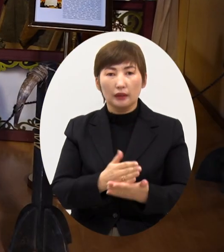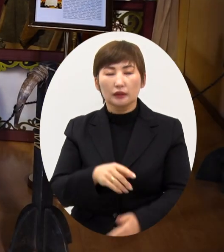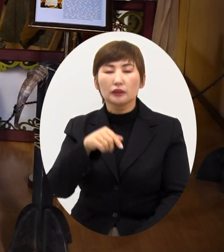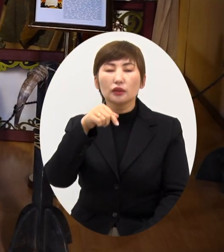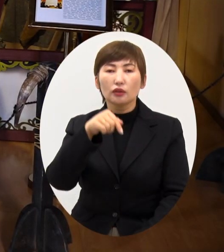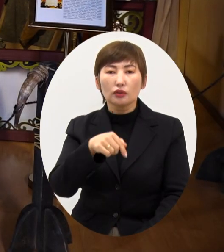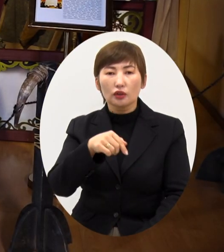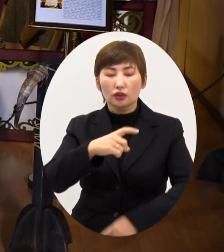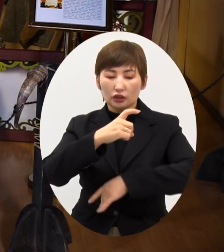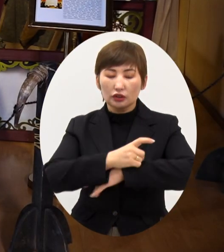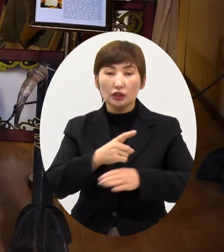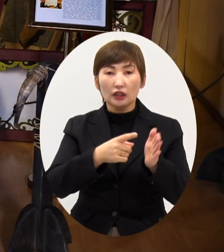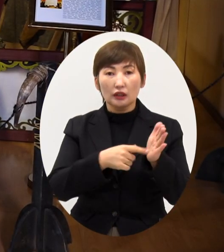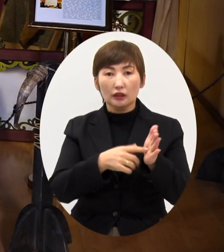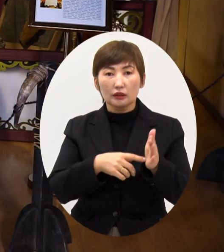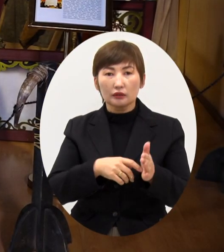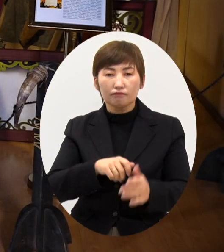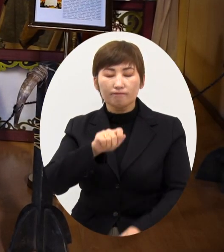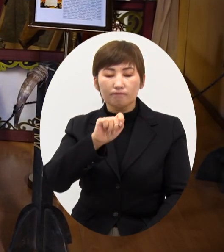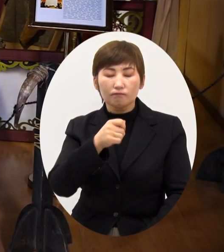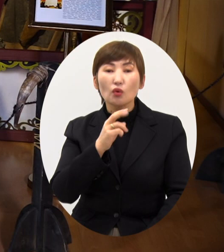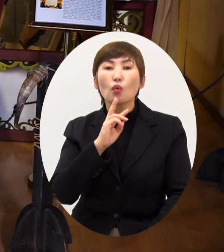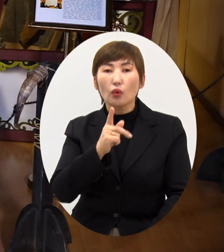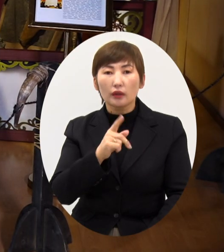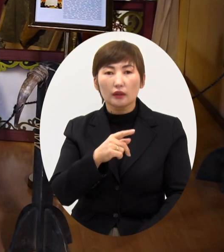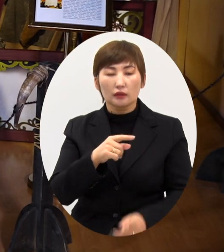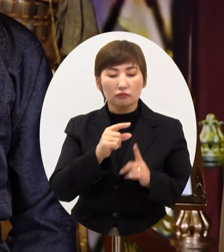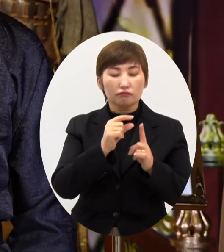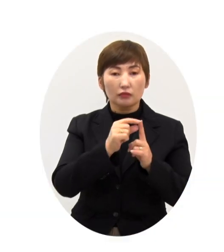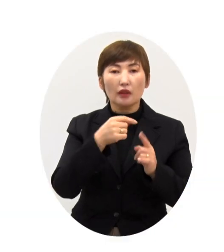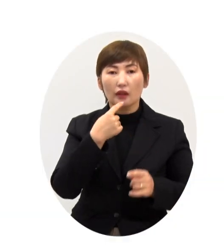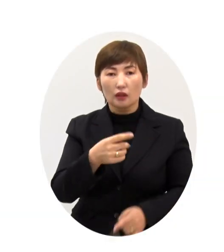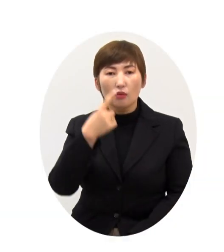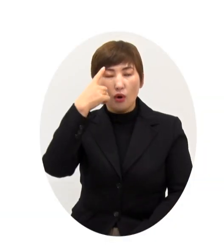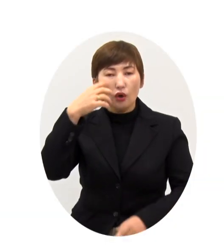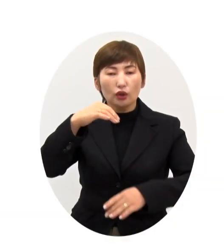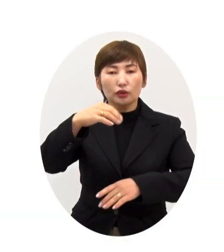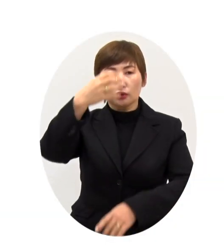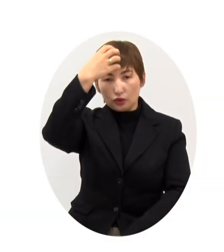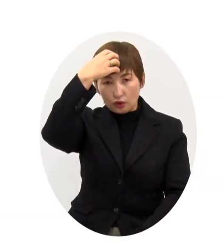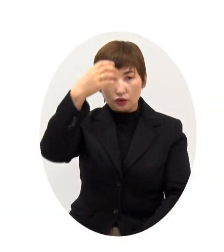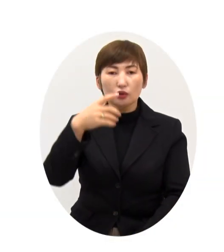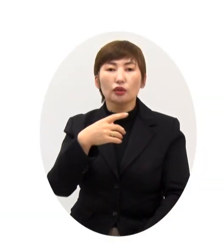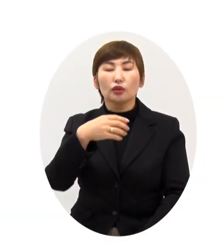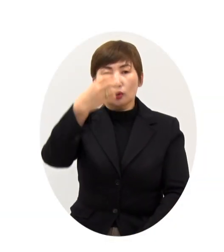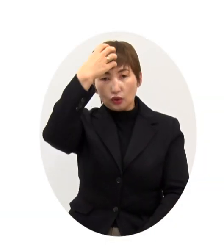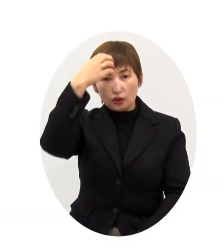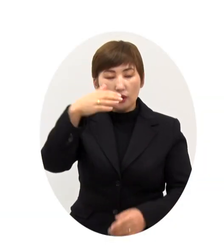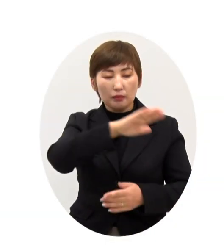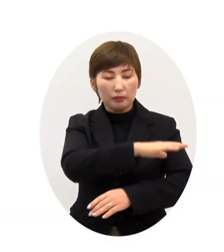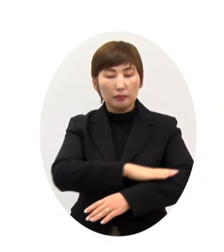За, өнөөдрийнхөө хичээлд хэрэглэх түлхүүр үгсийг багш нь хэлж өгье. За, Монгол төр, төрийн